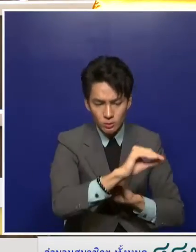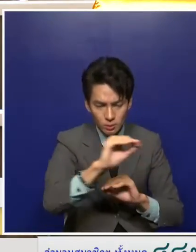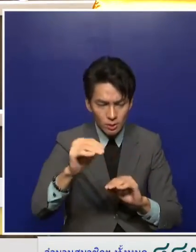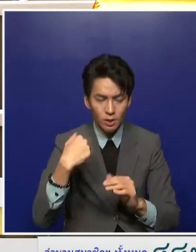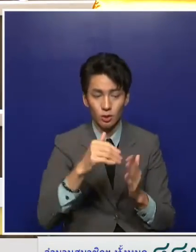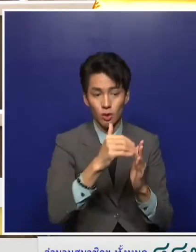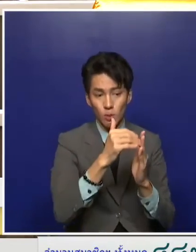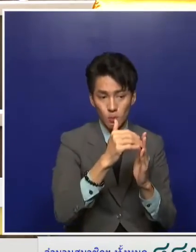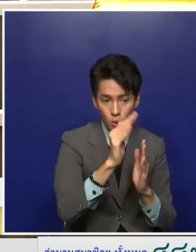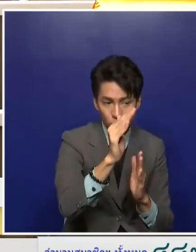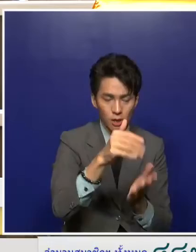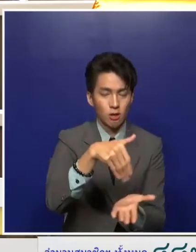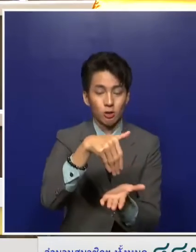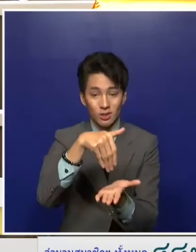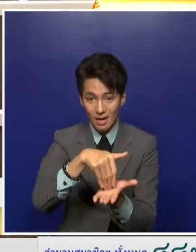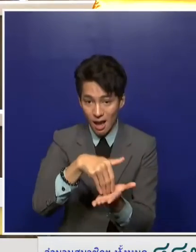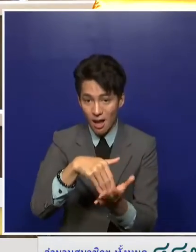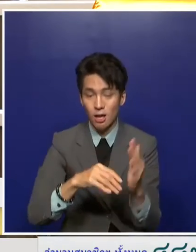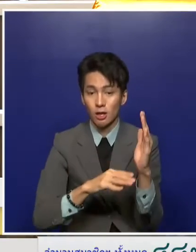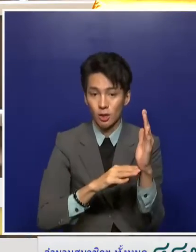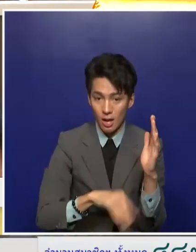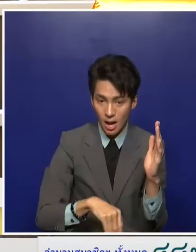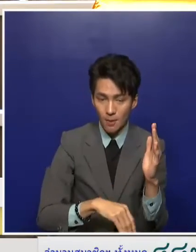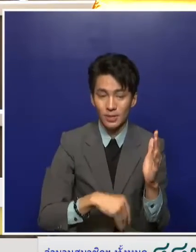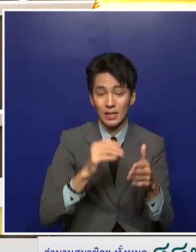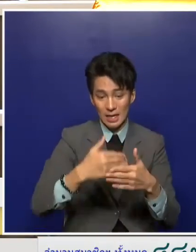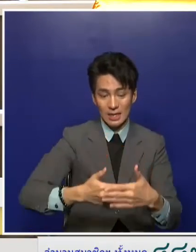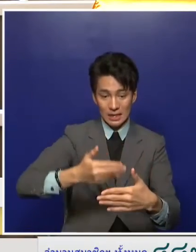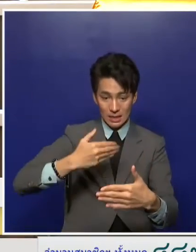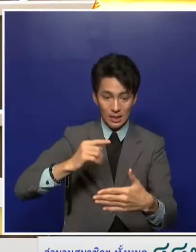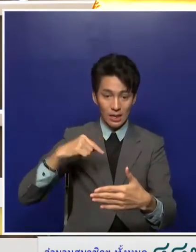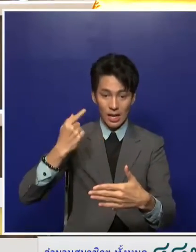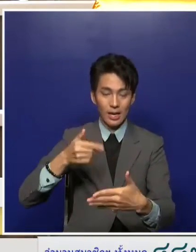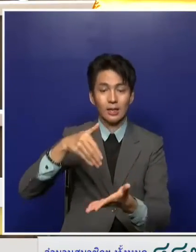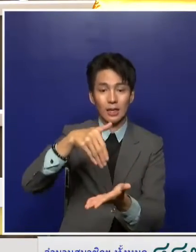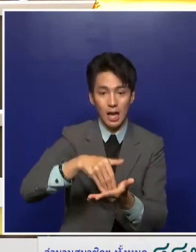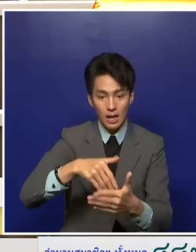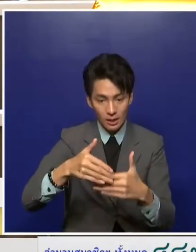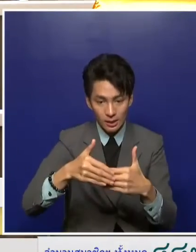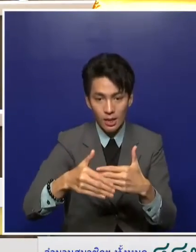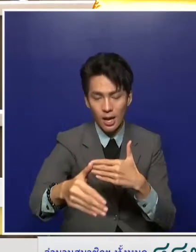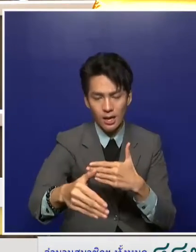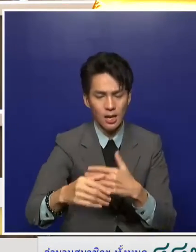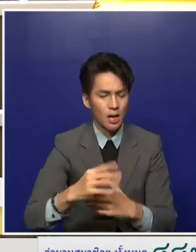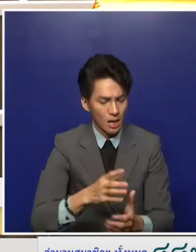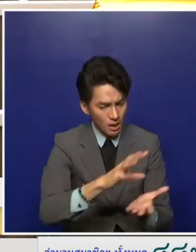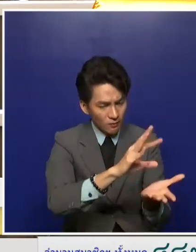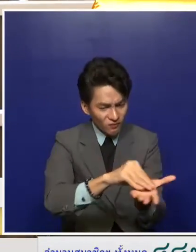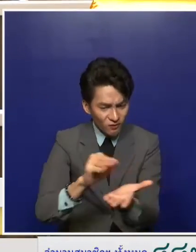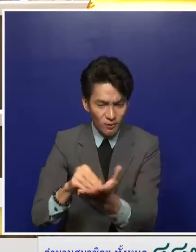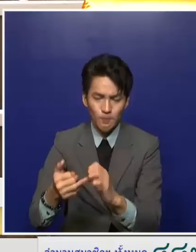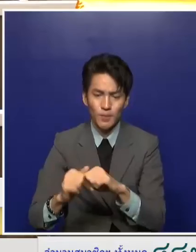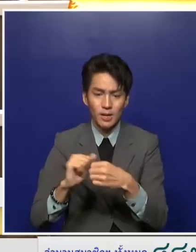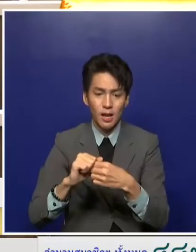ตอนบนตอนกลางและตอนล่างทั้งเหนือน้ำกลางน้ำและปลายน้ำเสียงของผู้ที่จะรับผลกระทบจากอุทกภัย